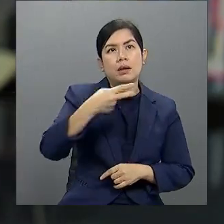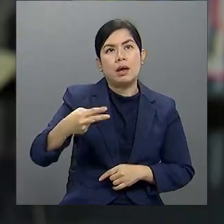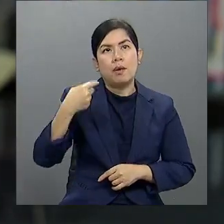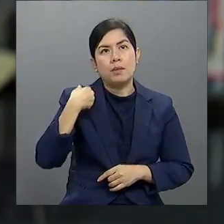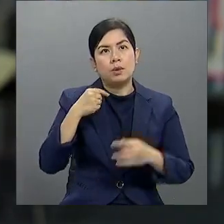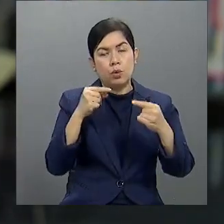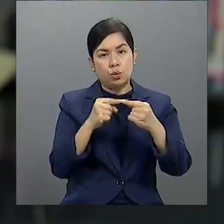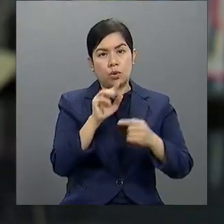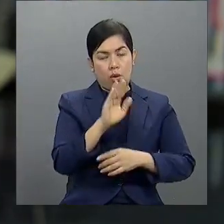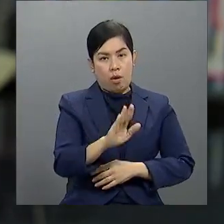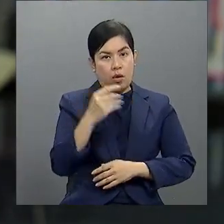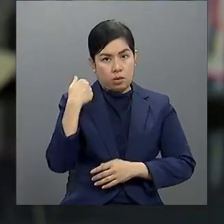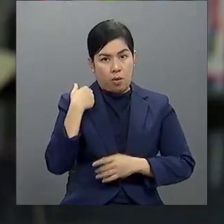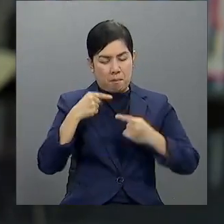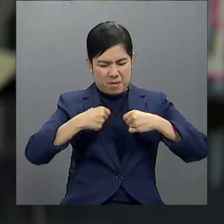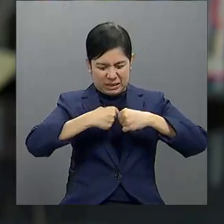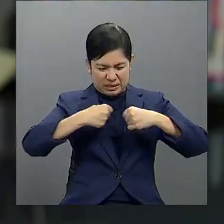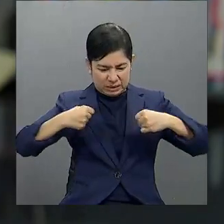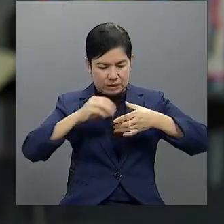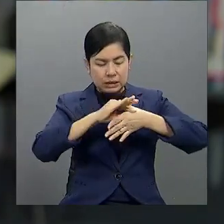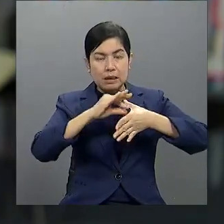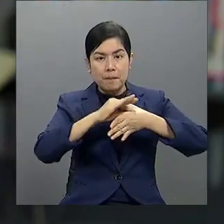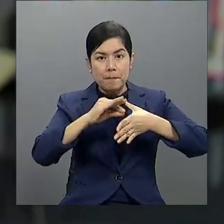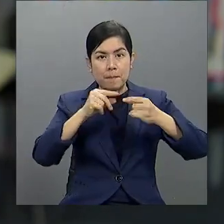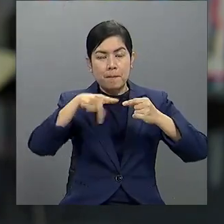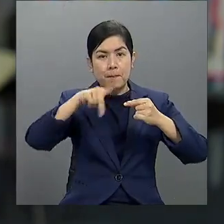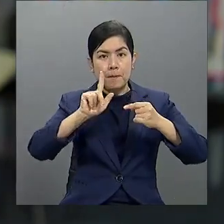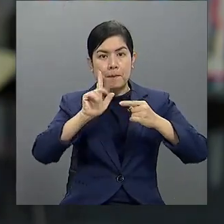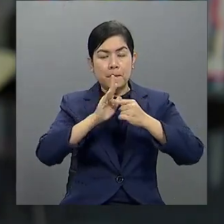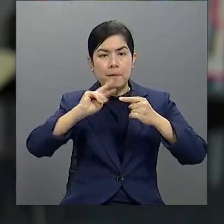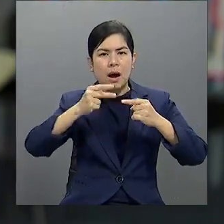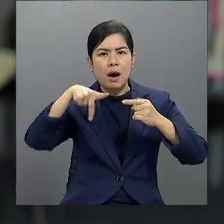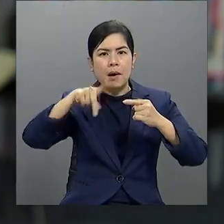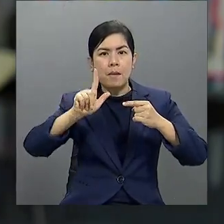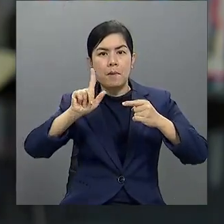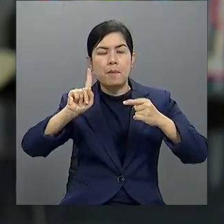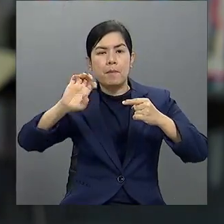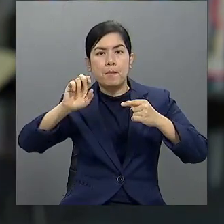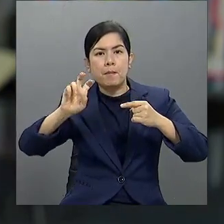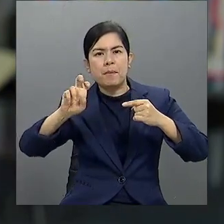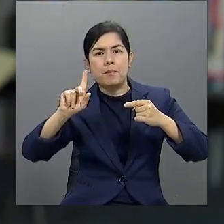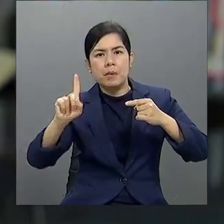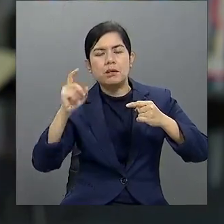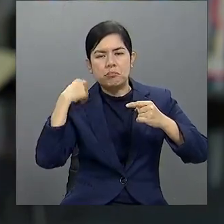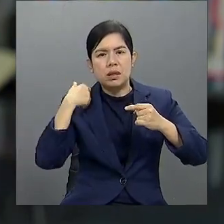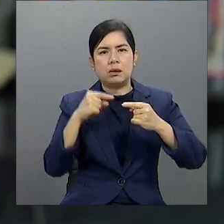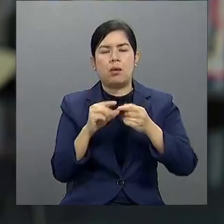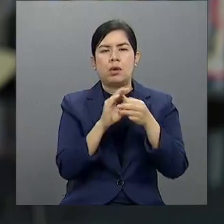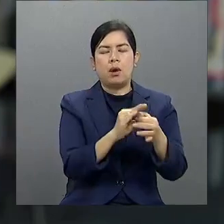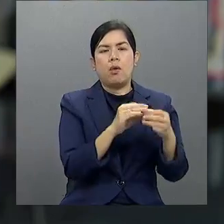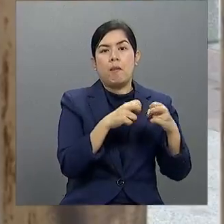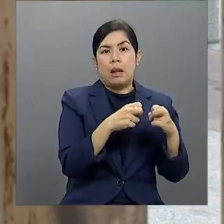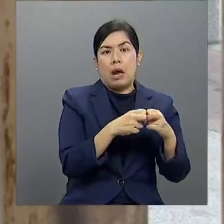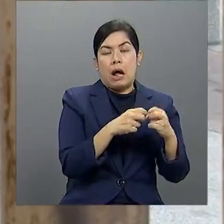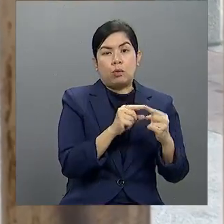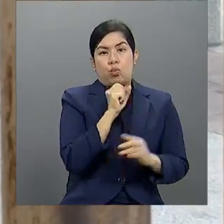ามเนื้อพังผืดของเรานะคะสาเหตุเกิดได้ทั้งปัจจัยที่ฉับพลันปัจจัยที่ค่อยๆเป็นมาเรื่อยๆนะคะฉับพลันก็เช่นมี